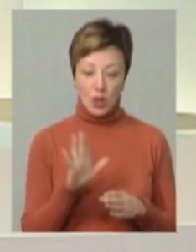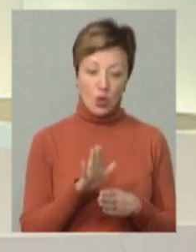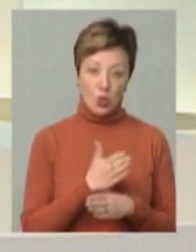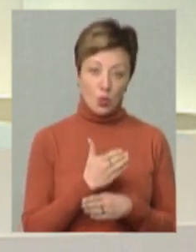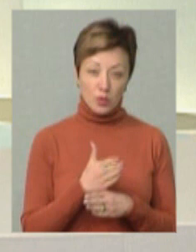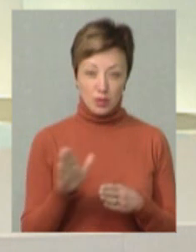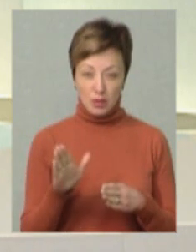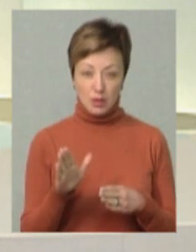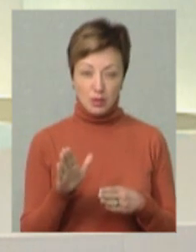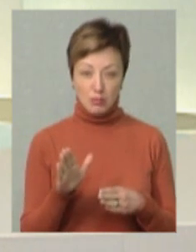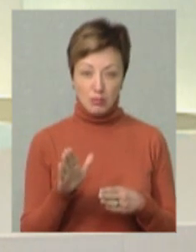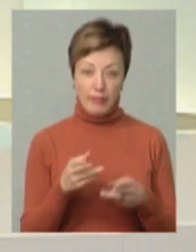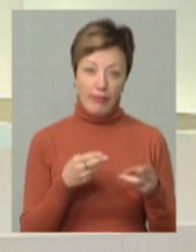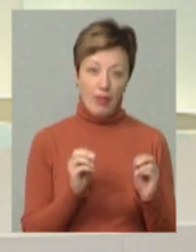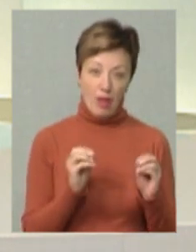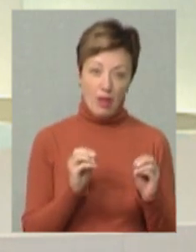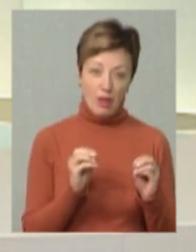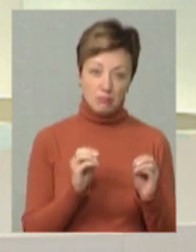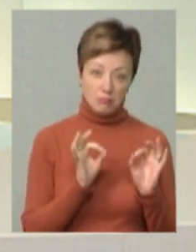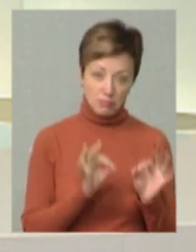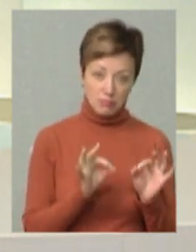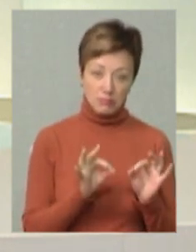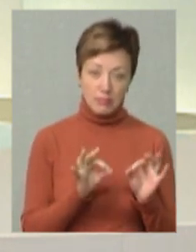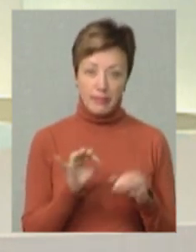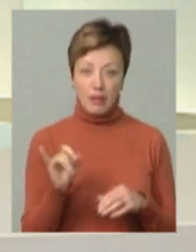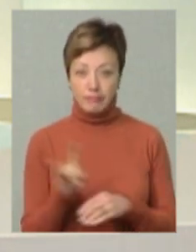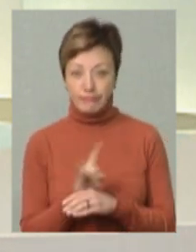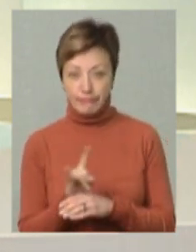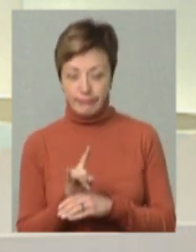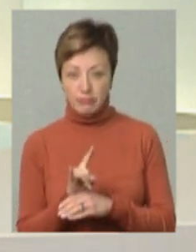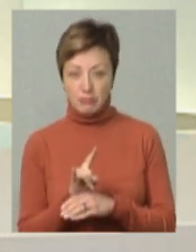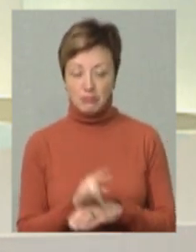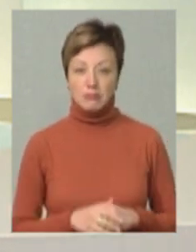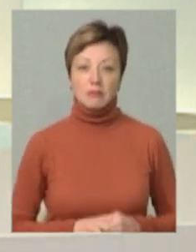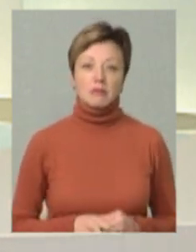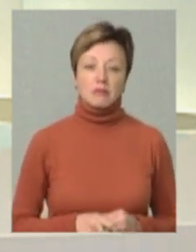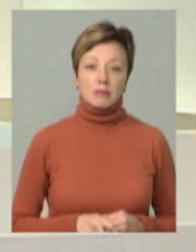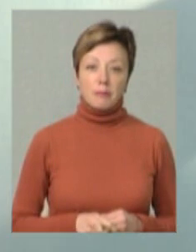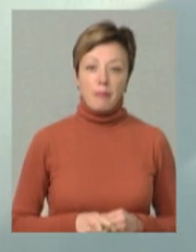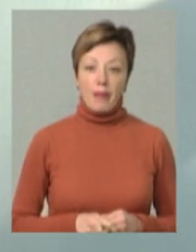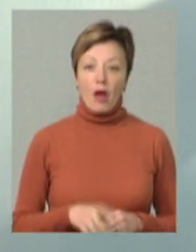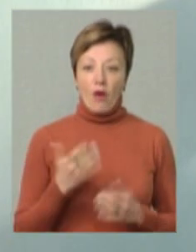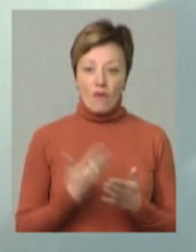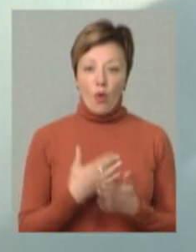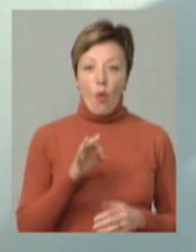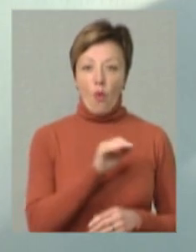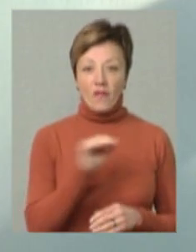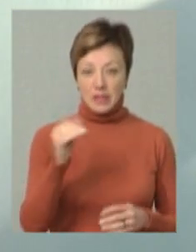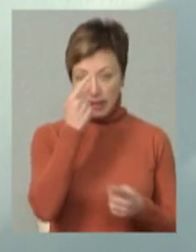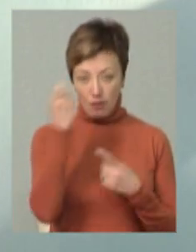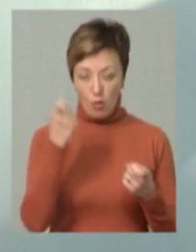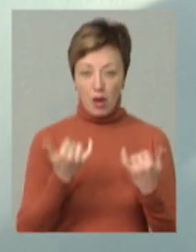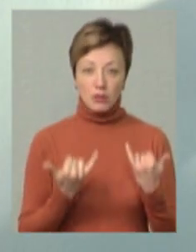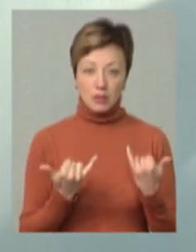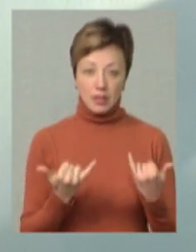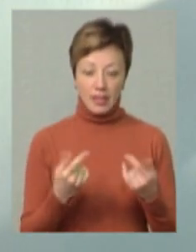розрізнити, де зерно, а де полова? От наведу офіційну інформацію, надану